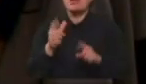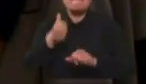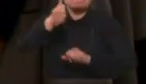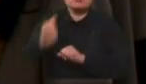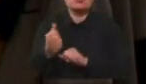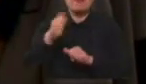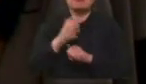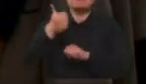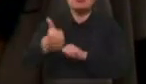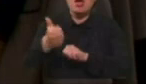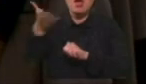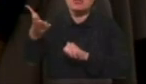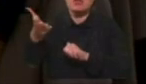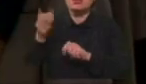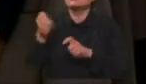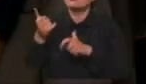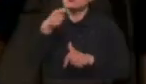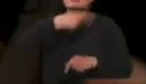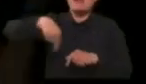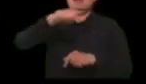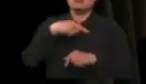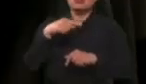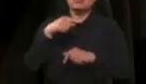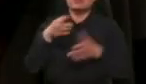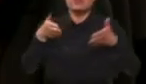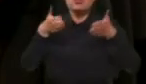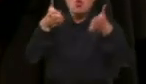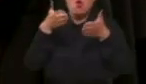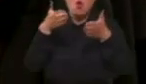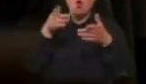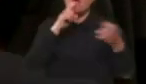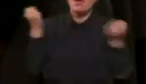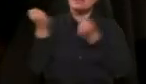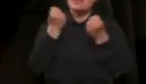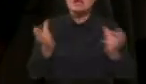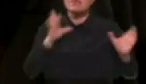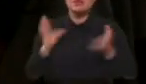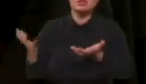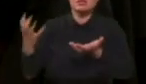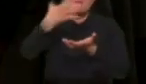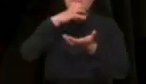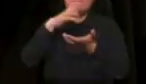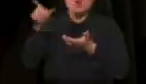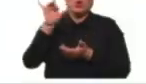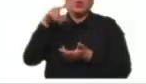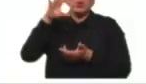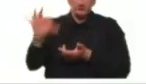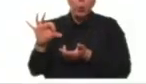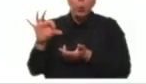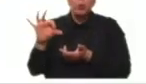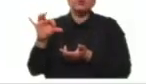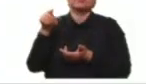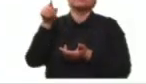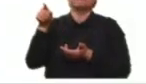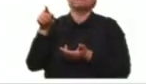przystankami i co z naszymi szlakami transportu zbiorowego? Według danych Głównego Urzędu